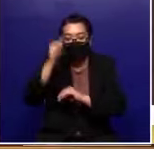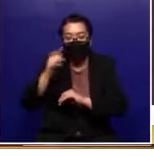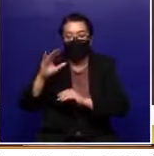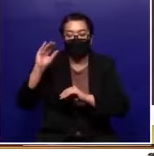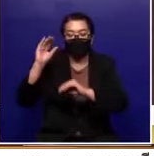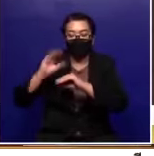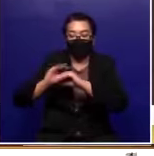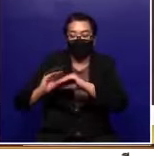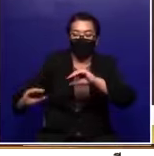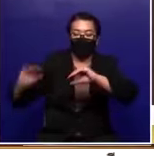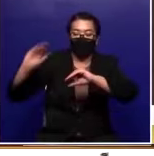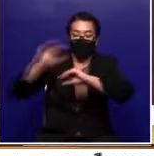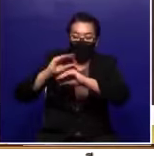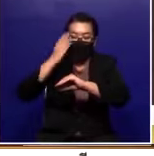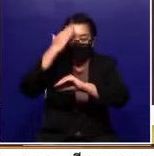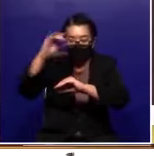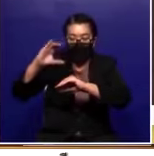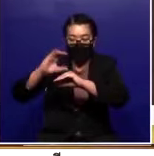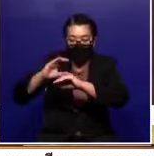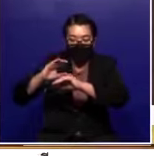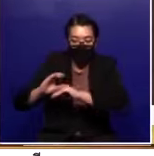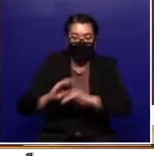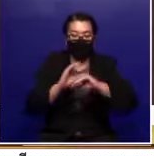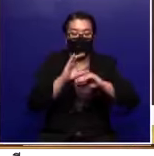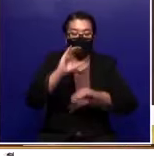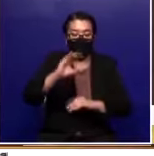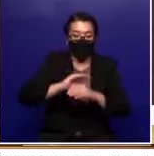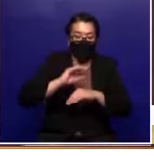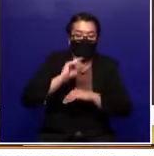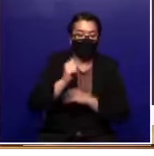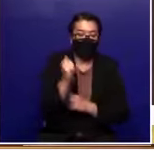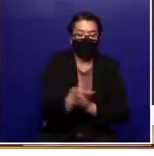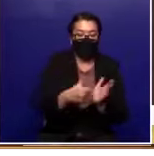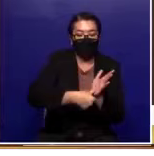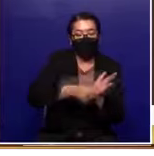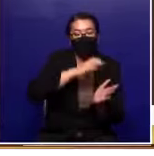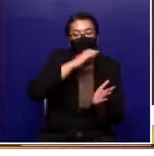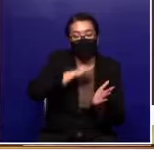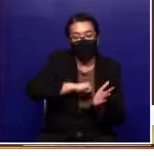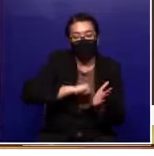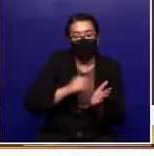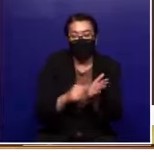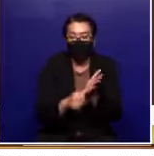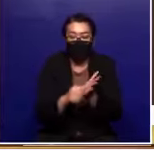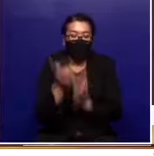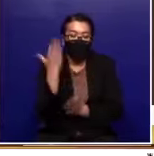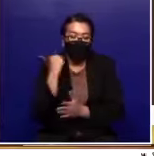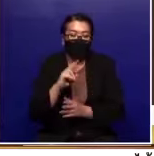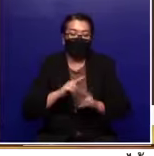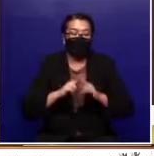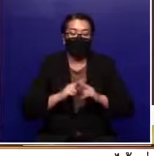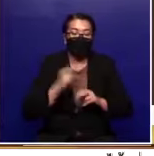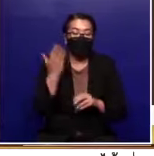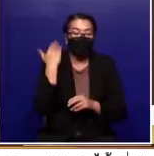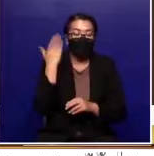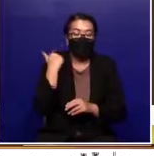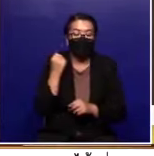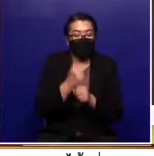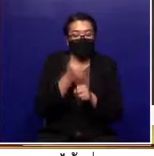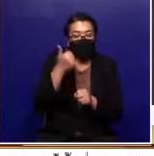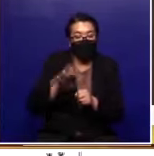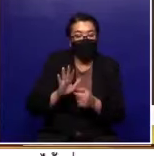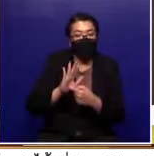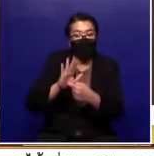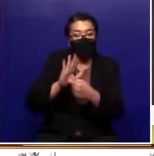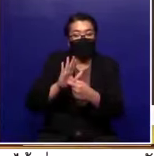ค้านไม่สามารถที่จะผ่านงบฉบับนี้ได้เพราะว่ามันเป็นการแก้ไขสิ่งที่ตัวเองใช้ไม่ได้มาโดยตลอดครับผมยกตัวอย่างเช่น